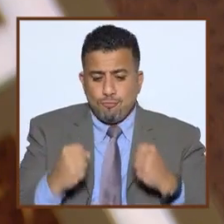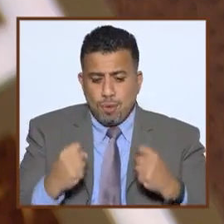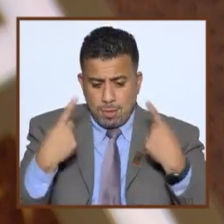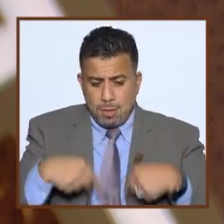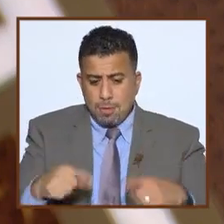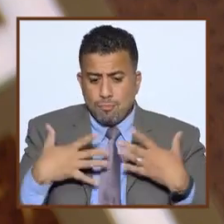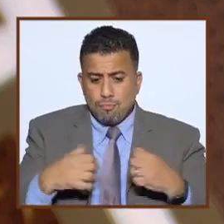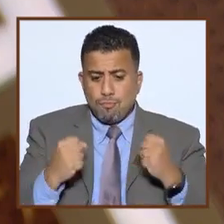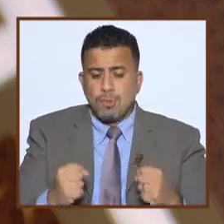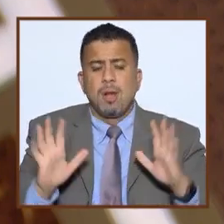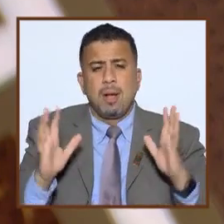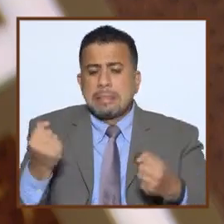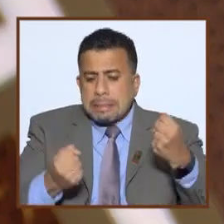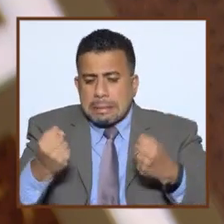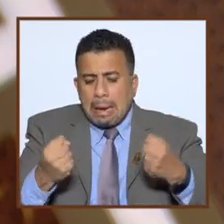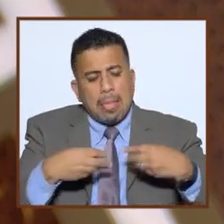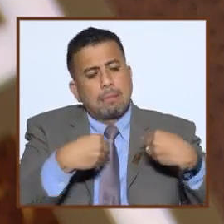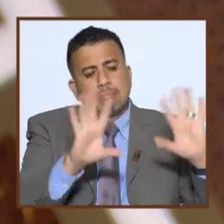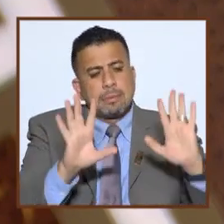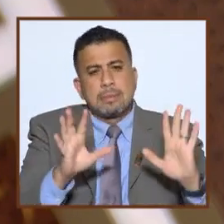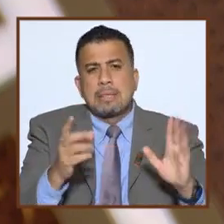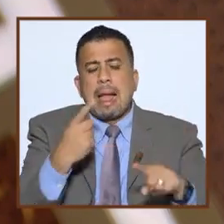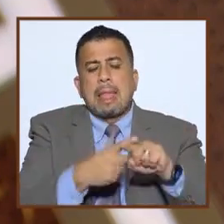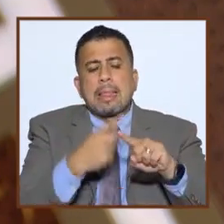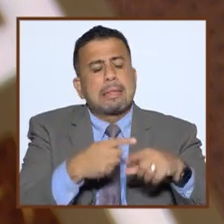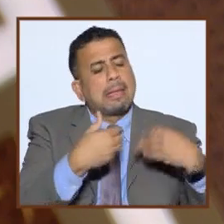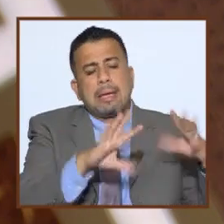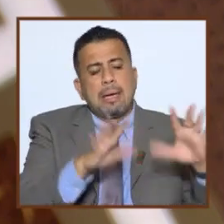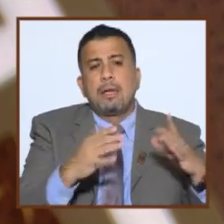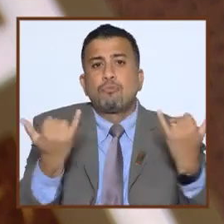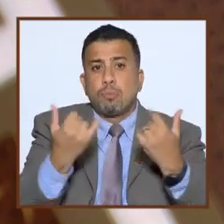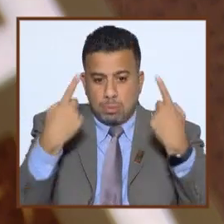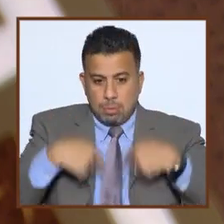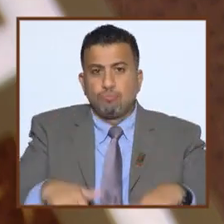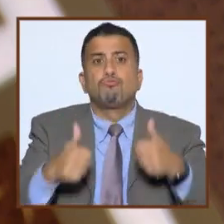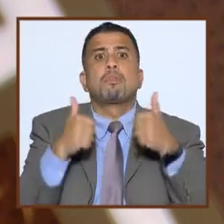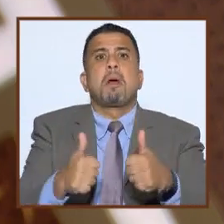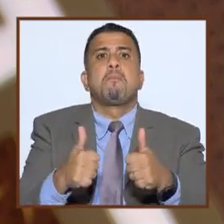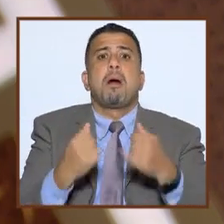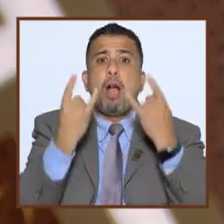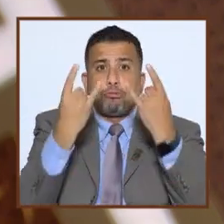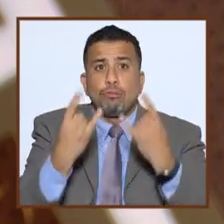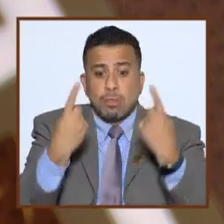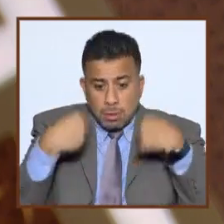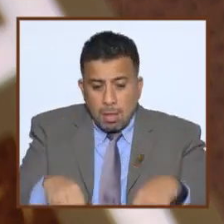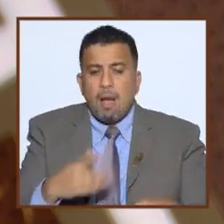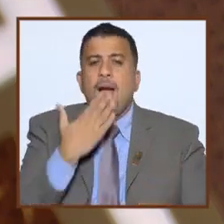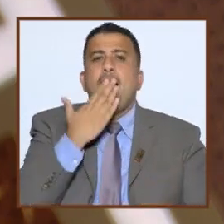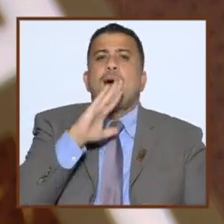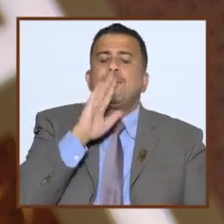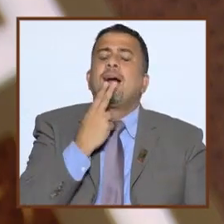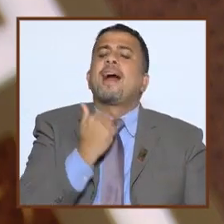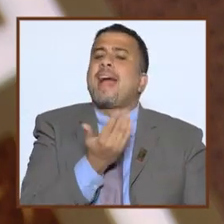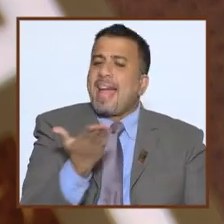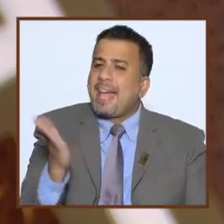العوام في الحديد ولا في النفس في الحديد ولا في النفس فصارت الضربه في السياره ما